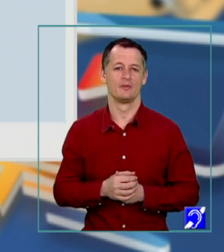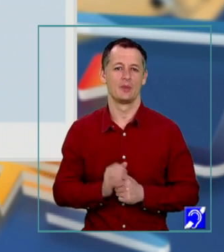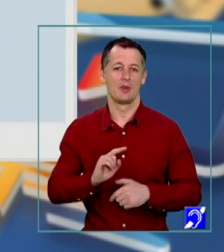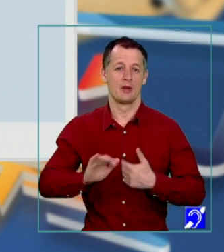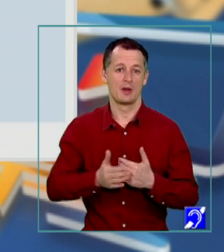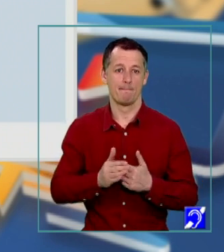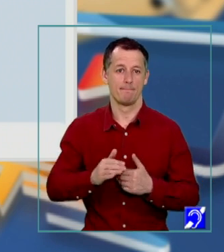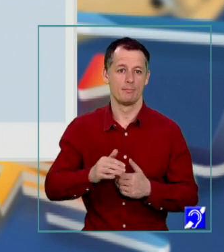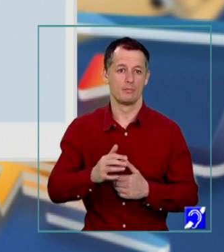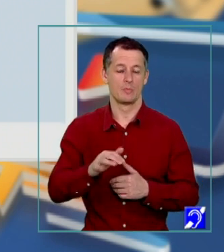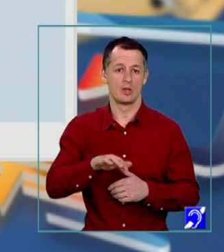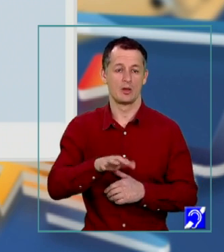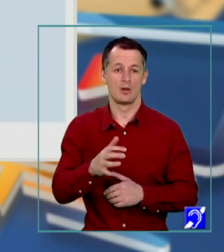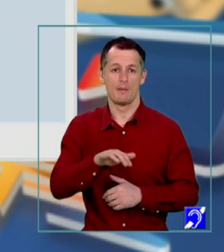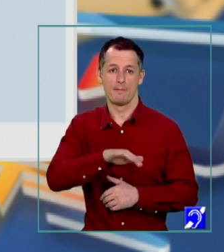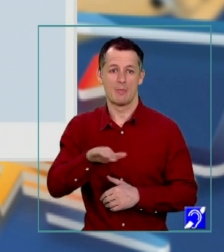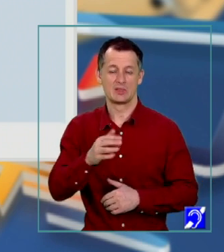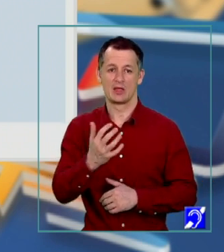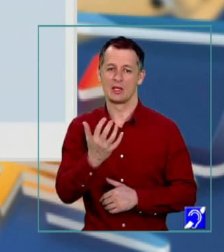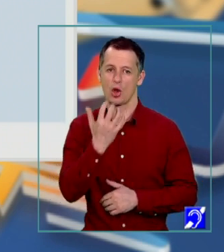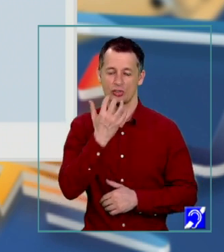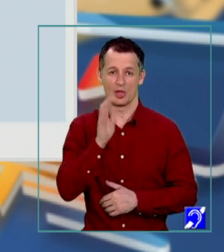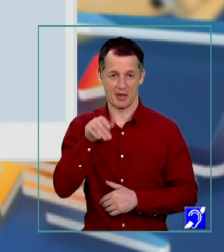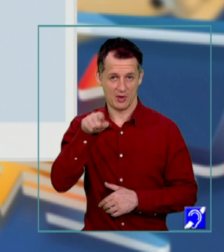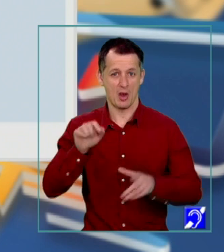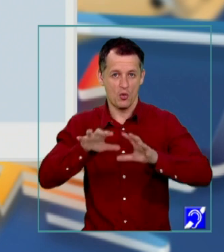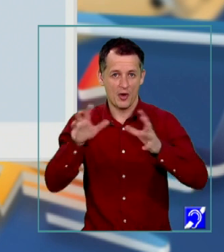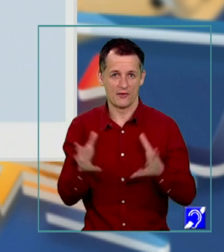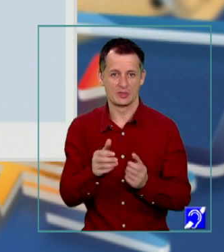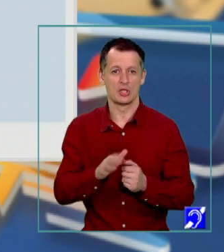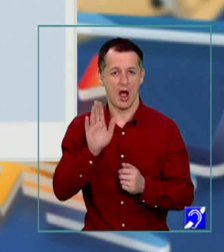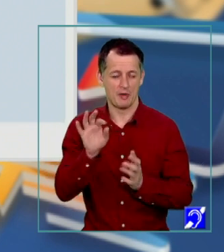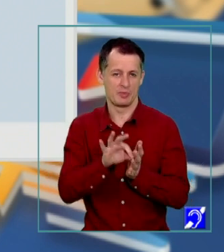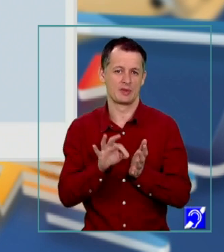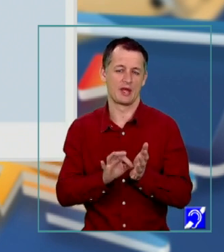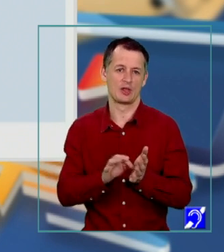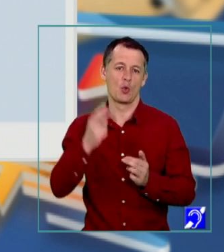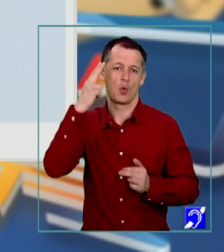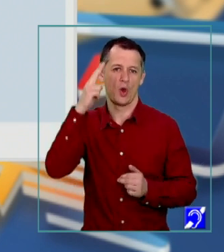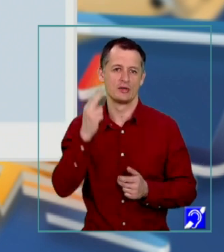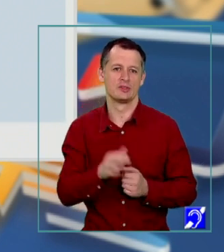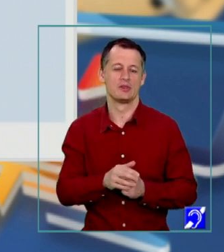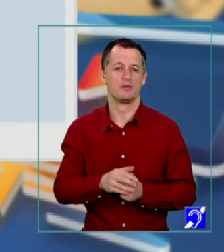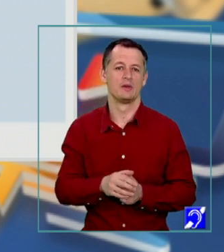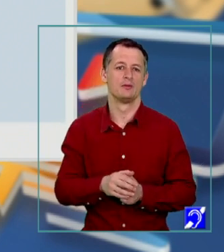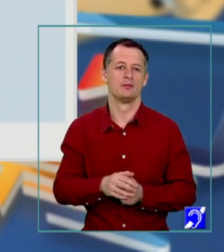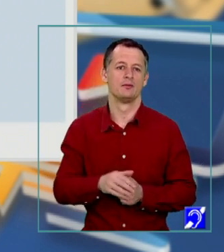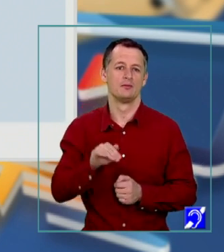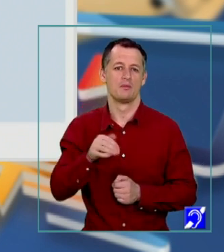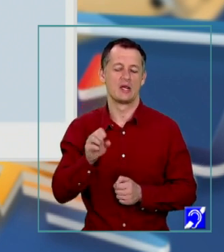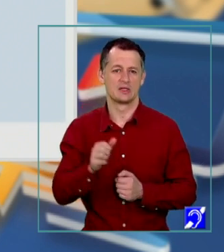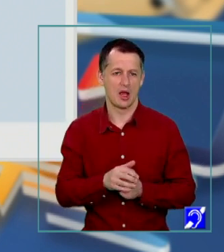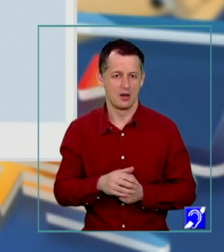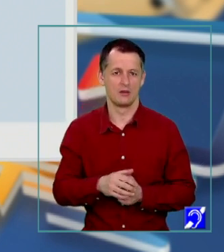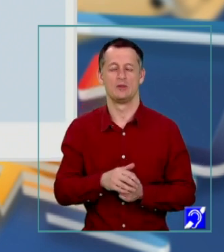o avem în vas și pentru care deja avem niște date, cunoaștem masa, numărul de